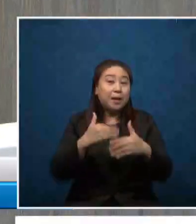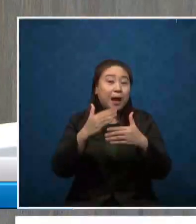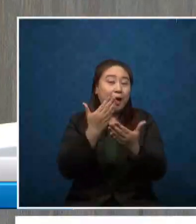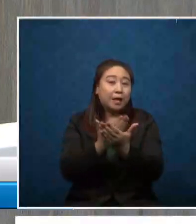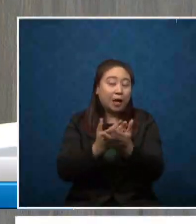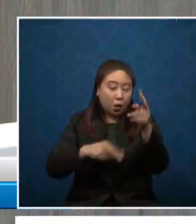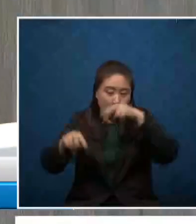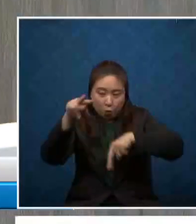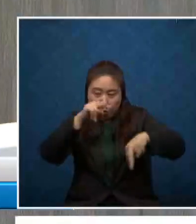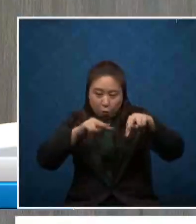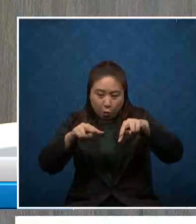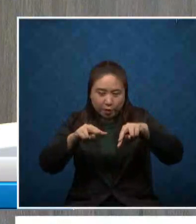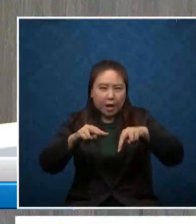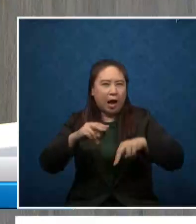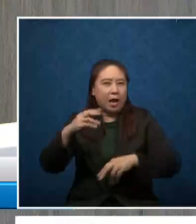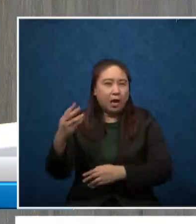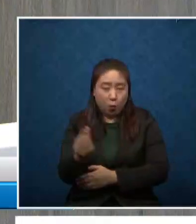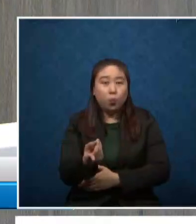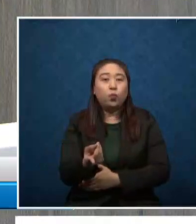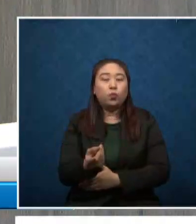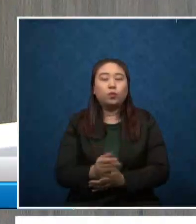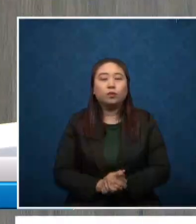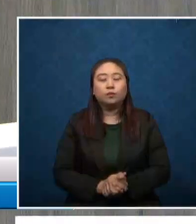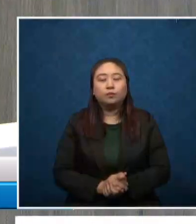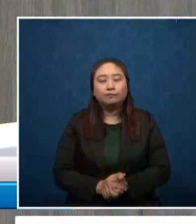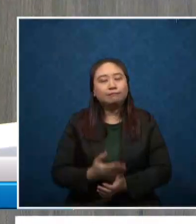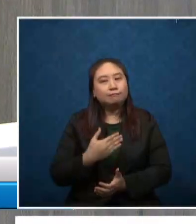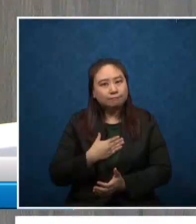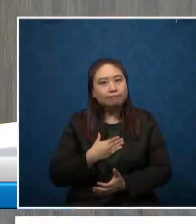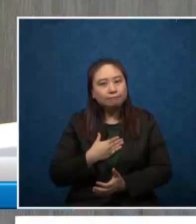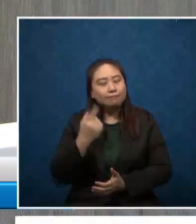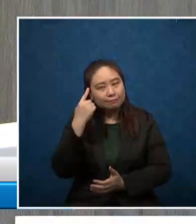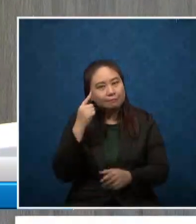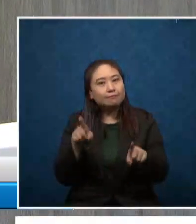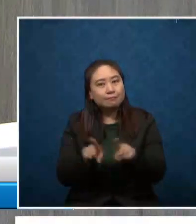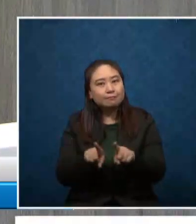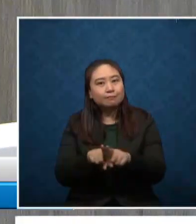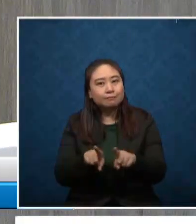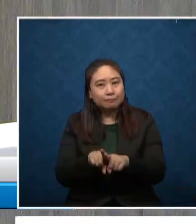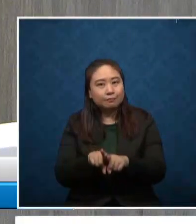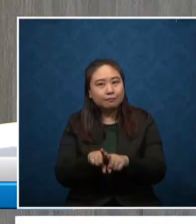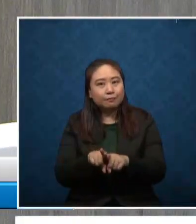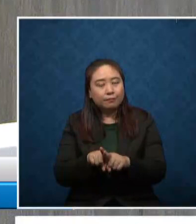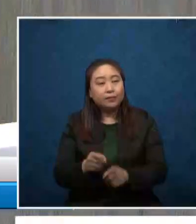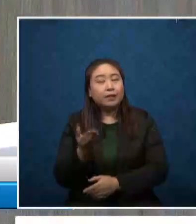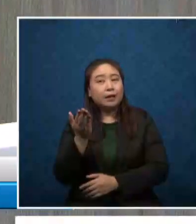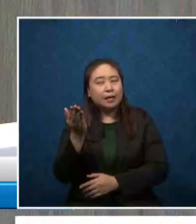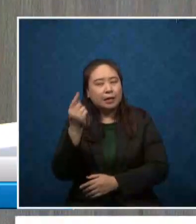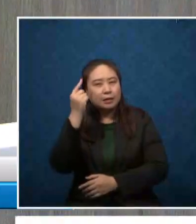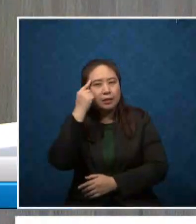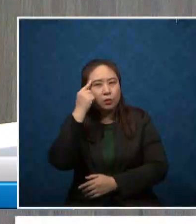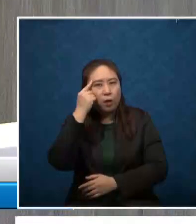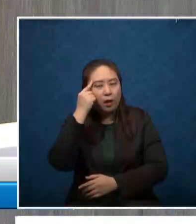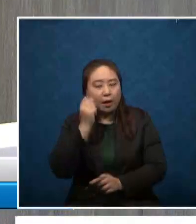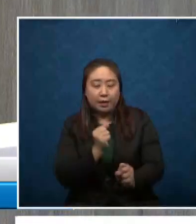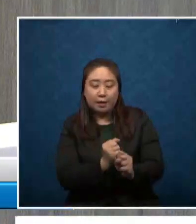นดินพท่านได้คิดว่ทํ ENJIA ให้ารพัฒ